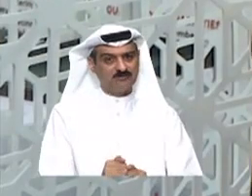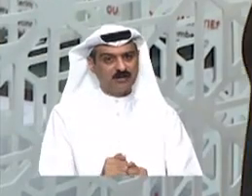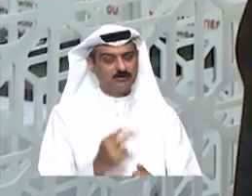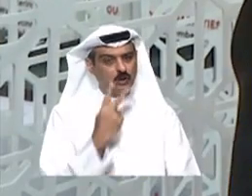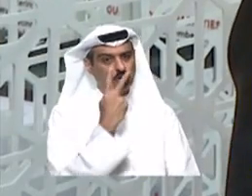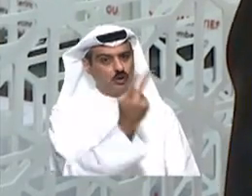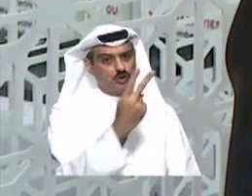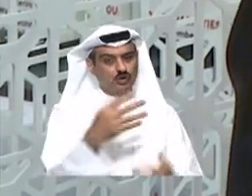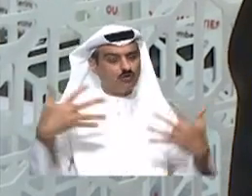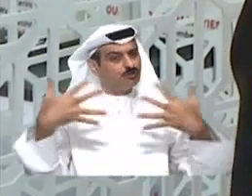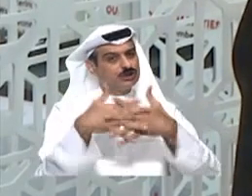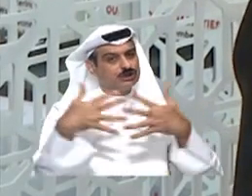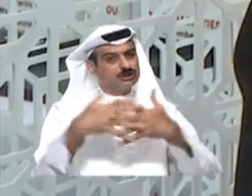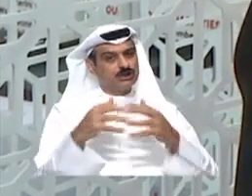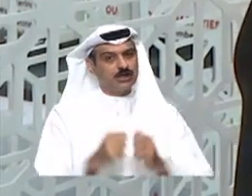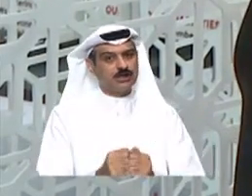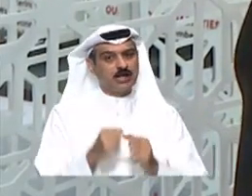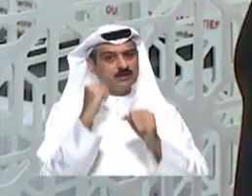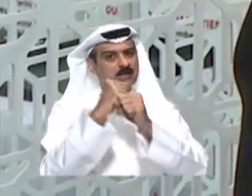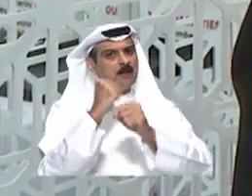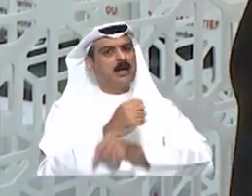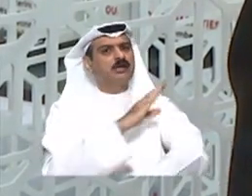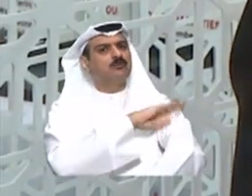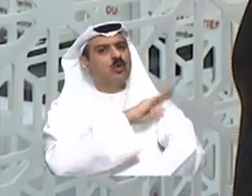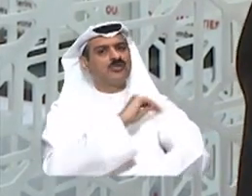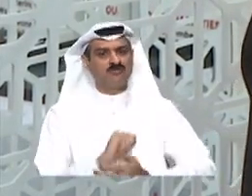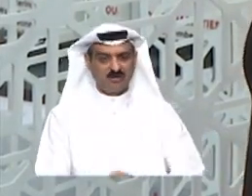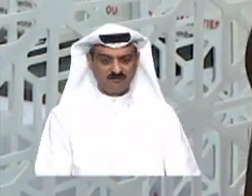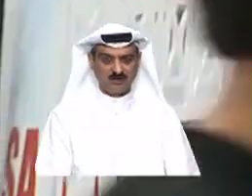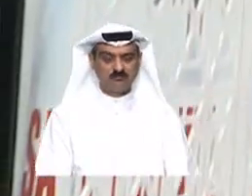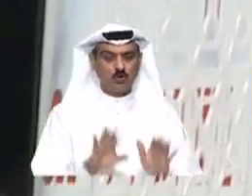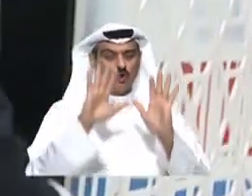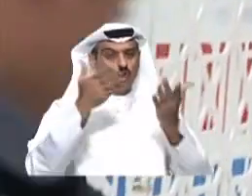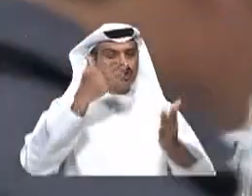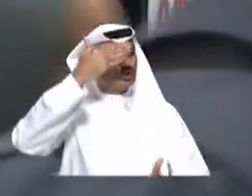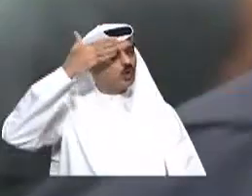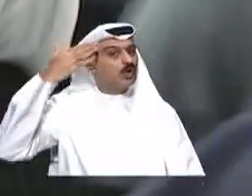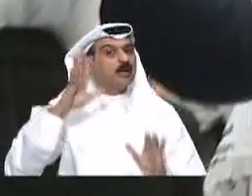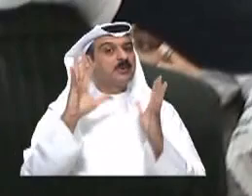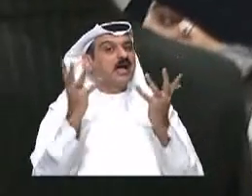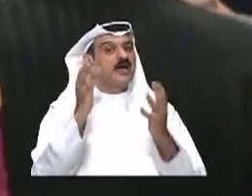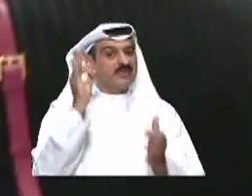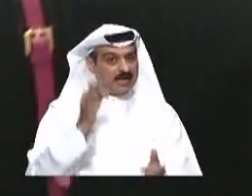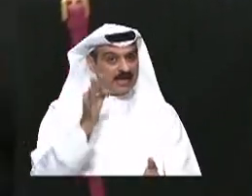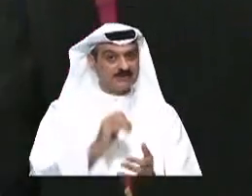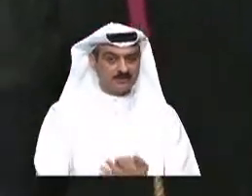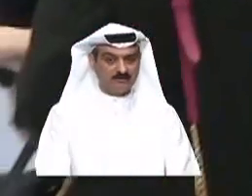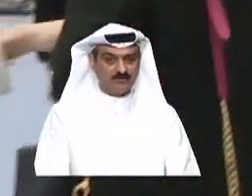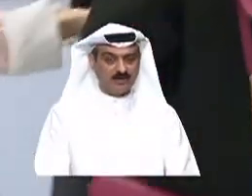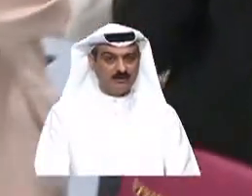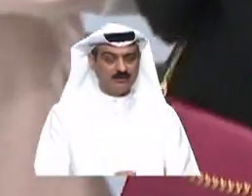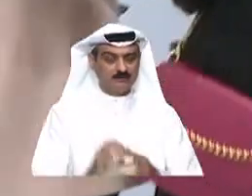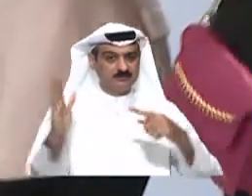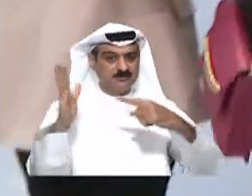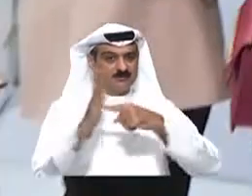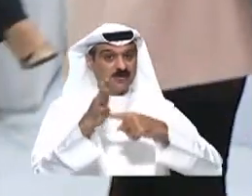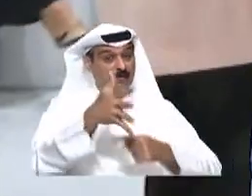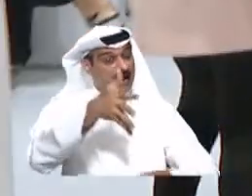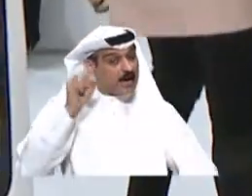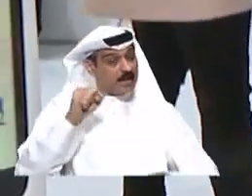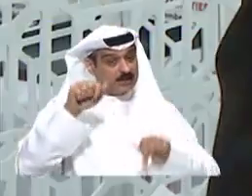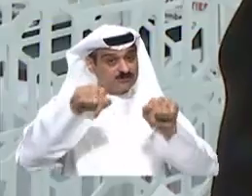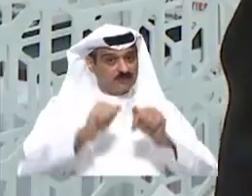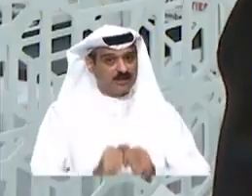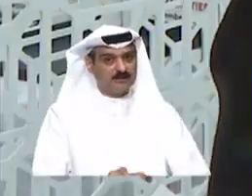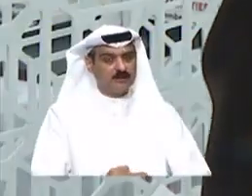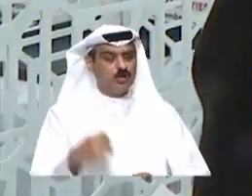يتعرفوا على متطلبات سوق العمل وأيضا على المهارات المطلوبة بعد التخرج من الجامعة. نحن نعطي